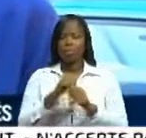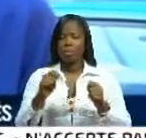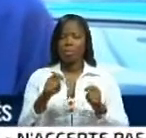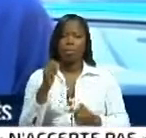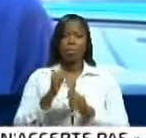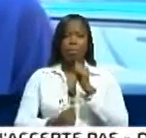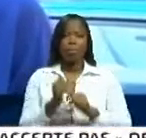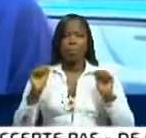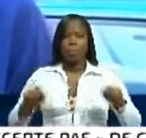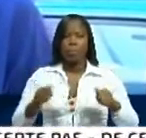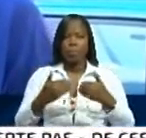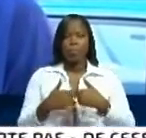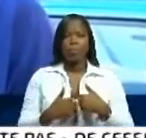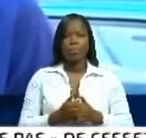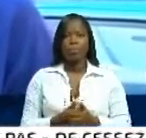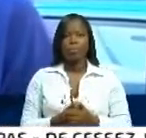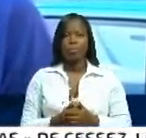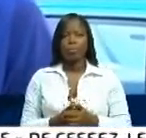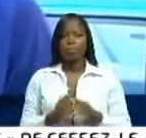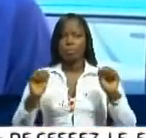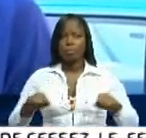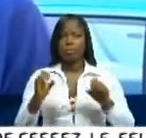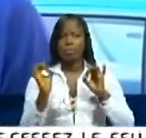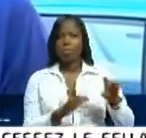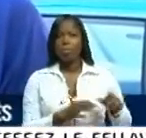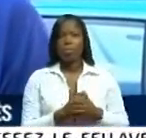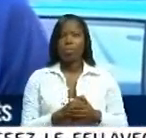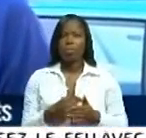pouvait avoir endossé de pouvoir